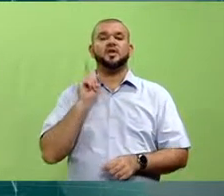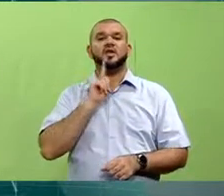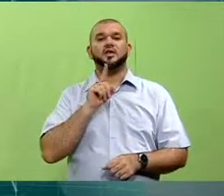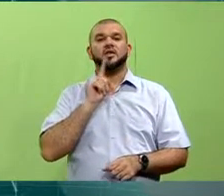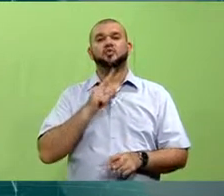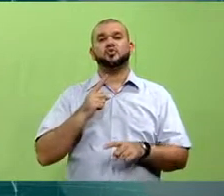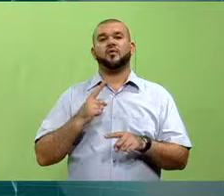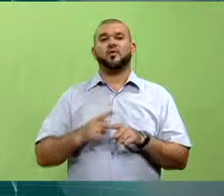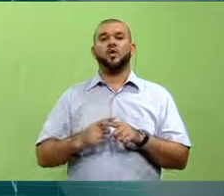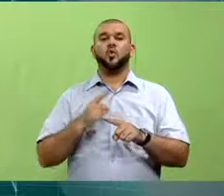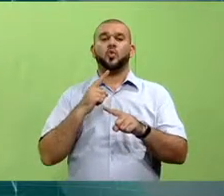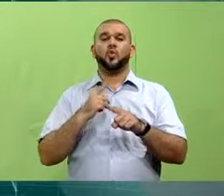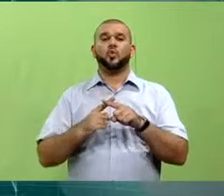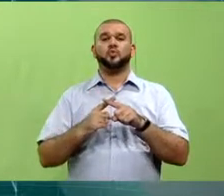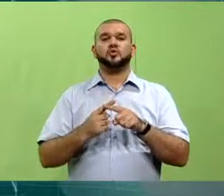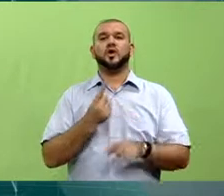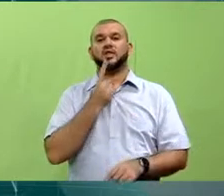dile getirdi.